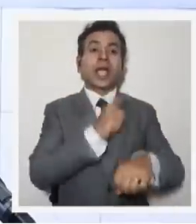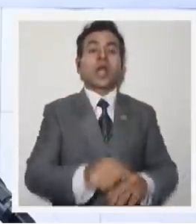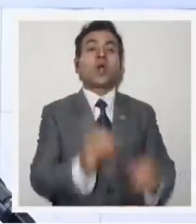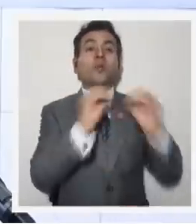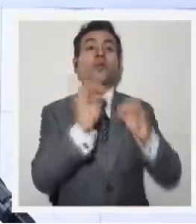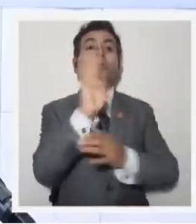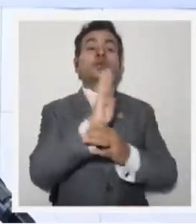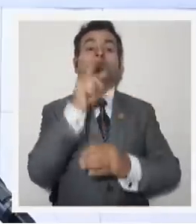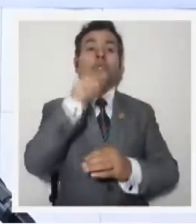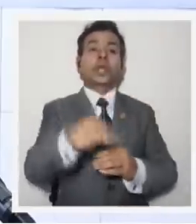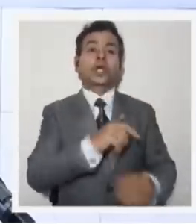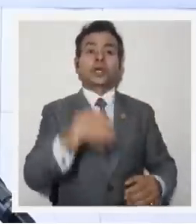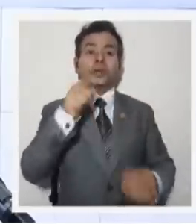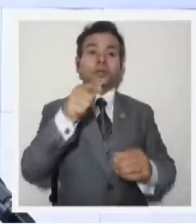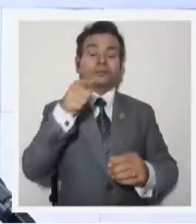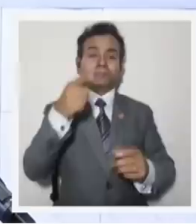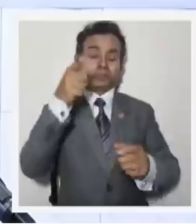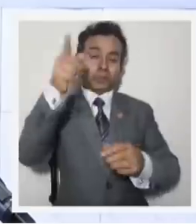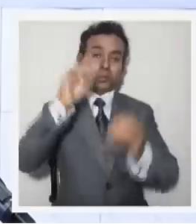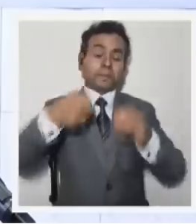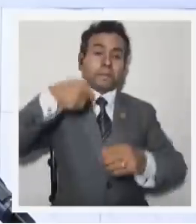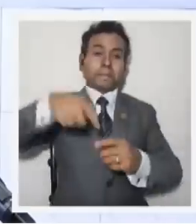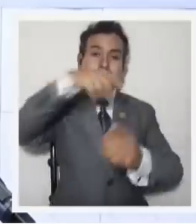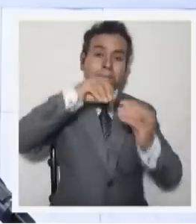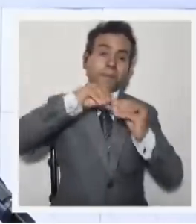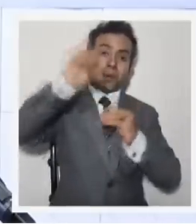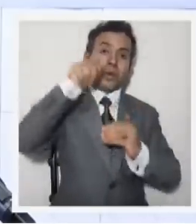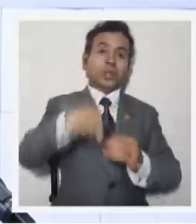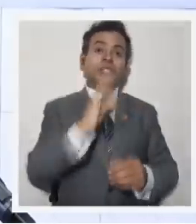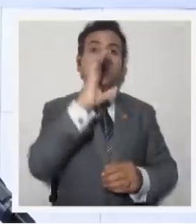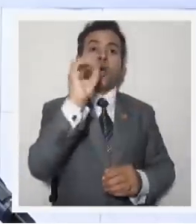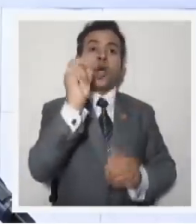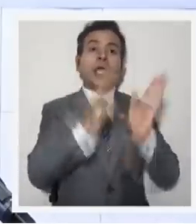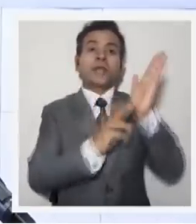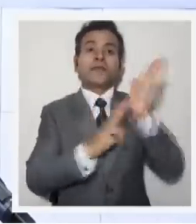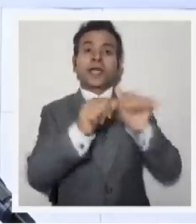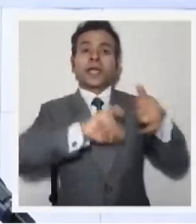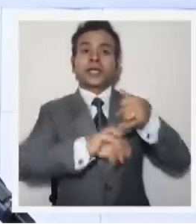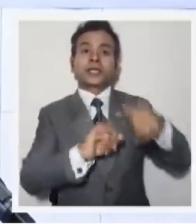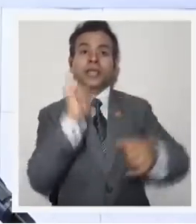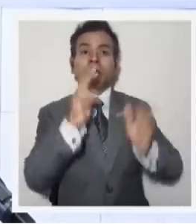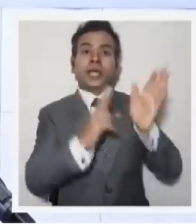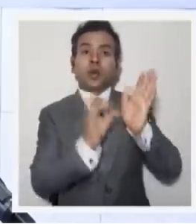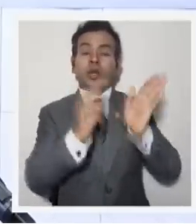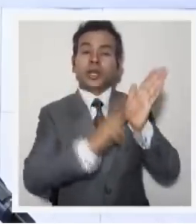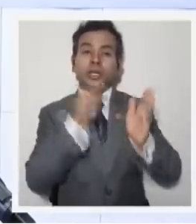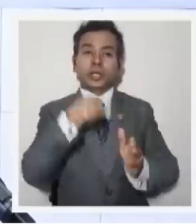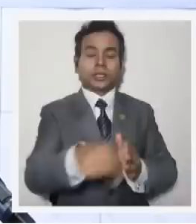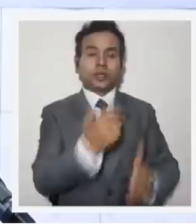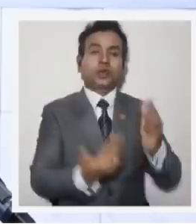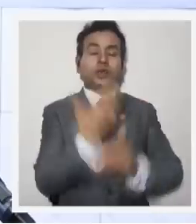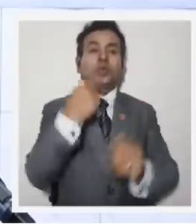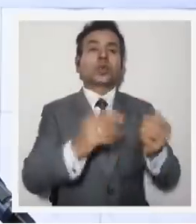চলছে। তাছাড়াও আপনারা ইতিমধ্যে জেনেছেন যে আমাদের বসুন্ধরা কনভেনশন সিটিতে একটি হাসপাতাল তৈরি করার প্রক্রিয়া চলছে